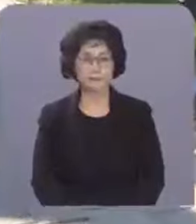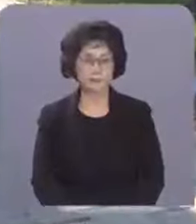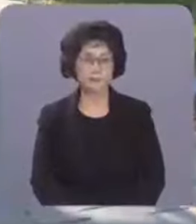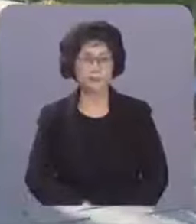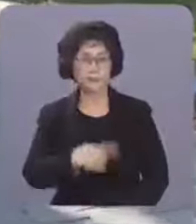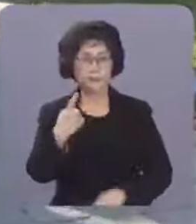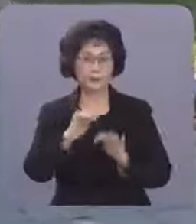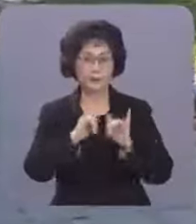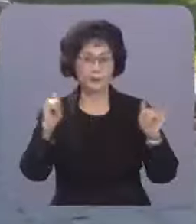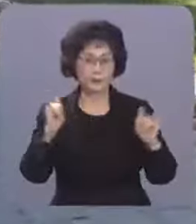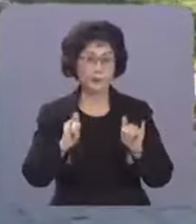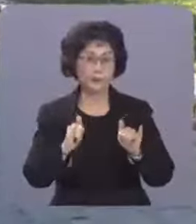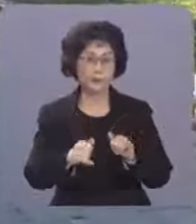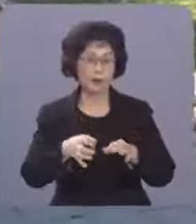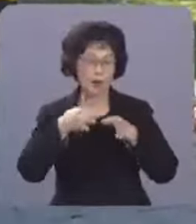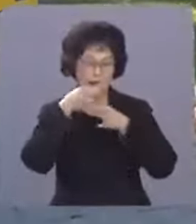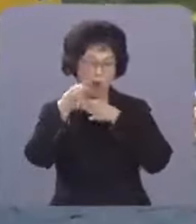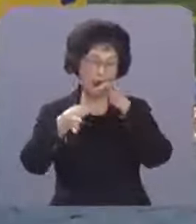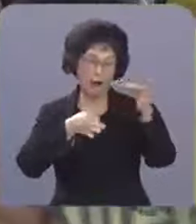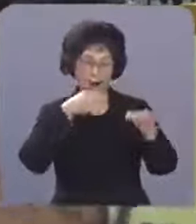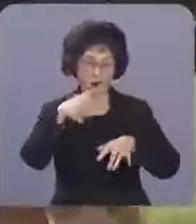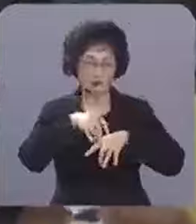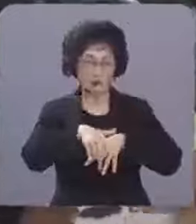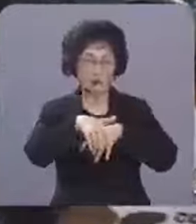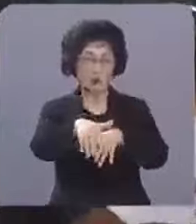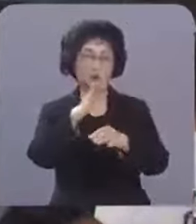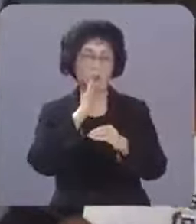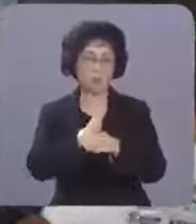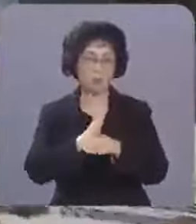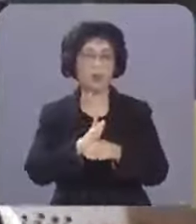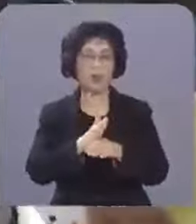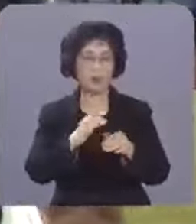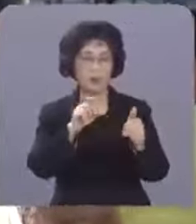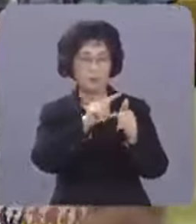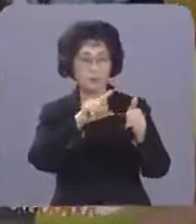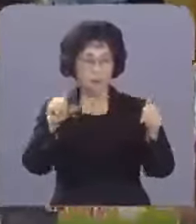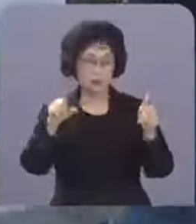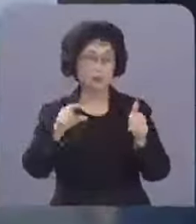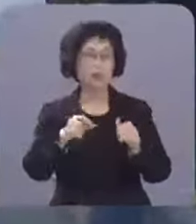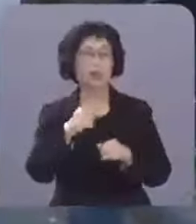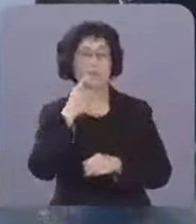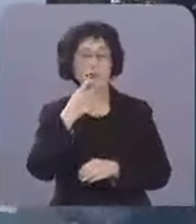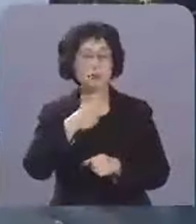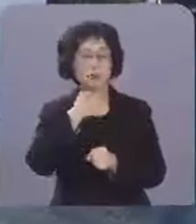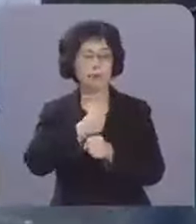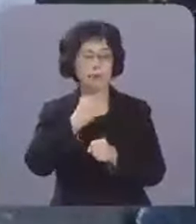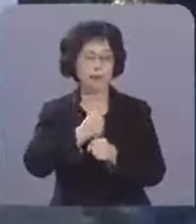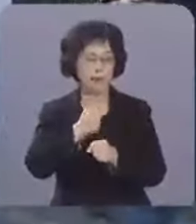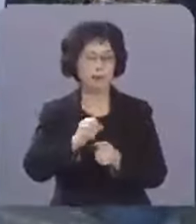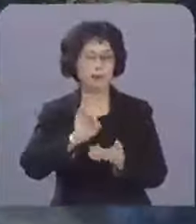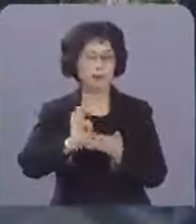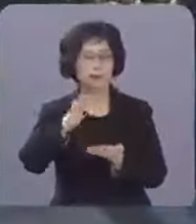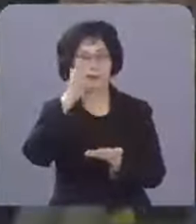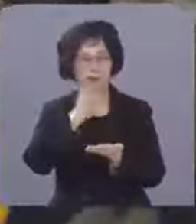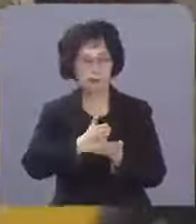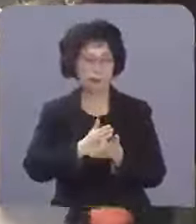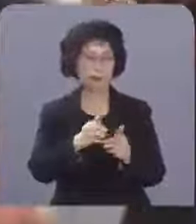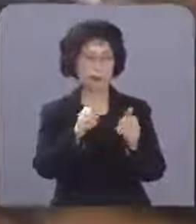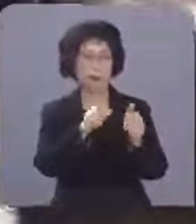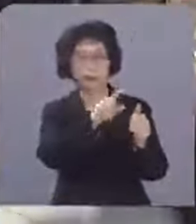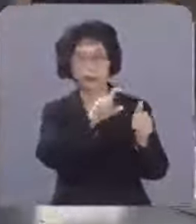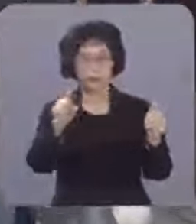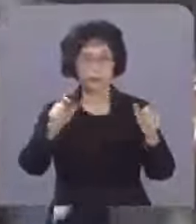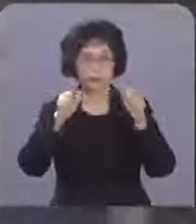천여 명의 사람들이 구호를 외치며 행진합니다. 손에는 플라스틱 생산과 사용을 멈추자는 팻말과 현수막을